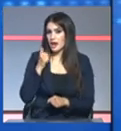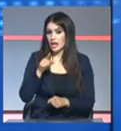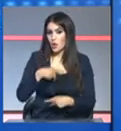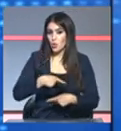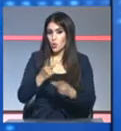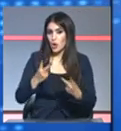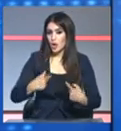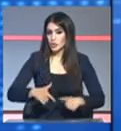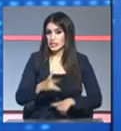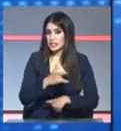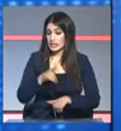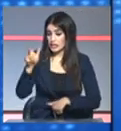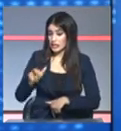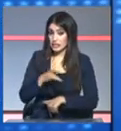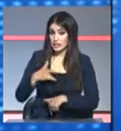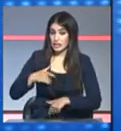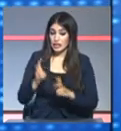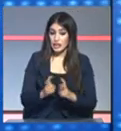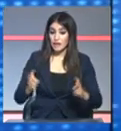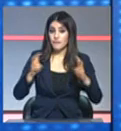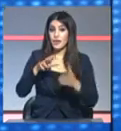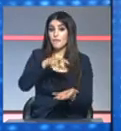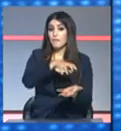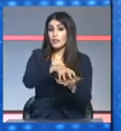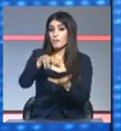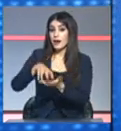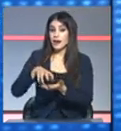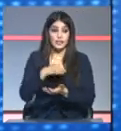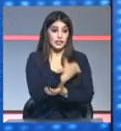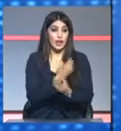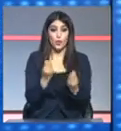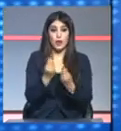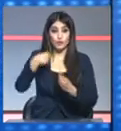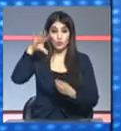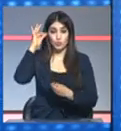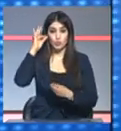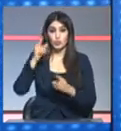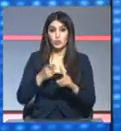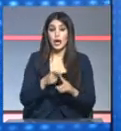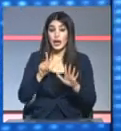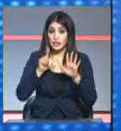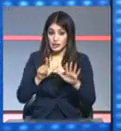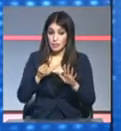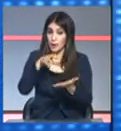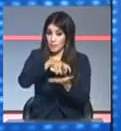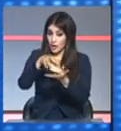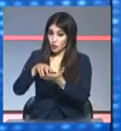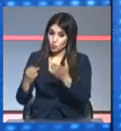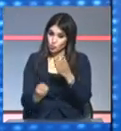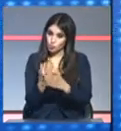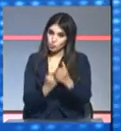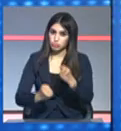الوزير الساحه الترفيع في عدد المراكز التلقيح في البلاد تونسيه اقل تقدير سبعه اجدد شو بده